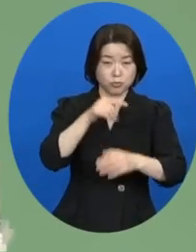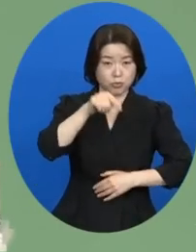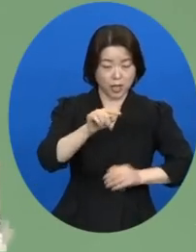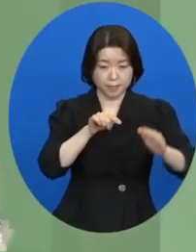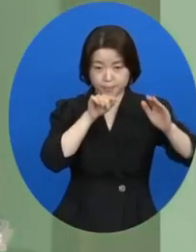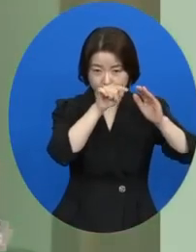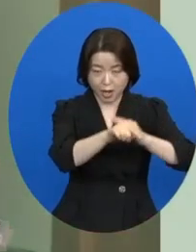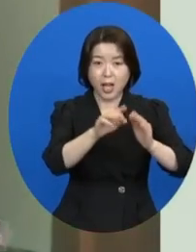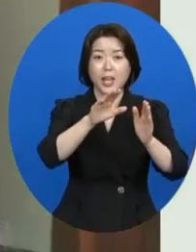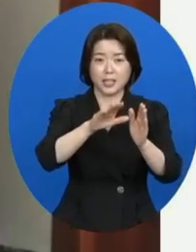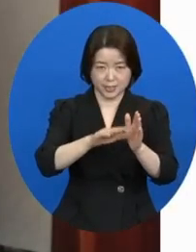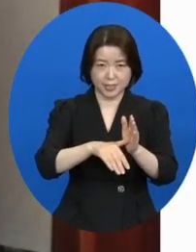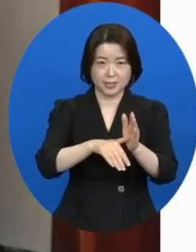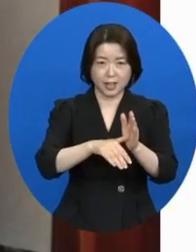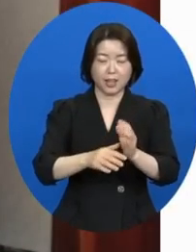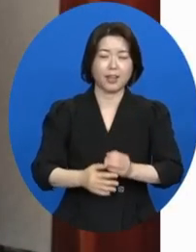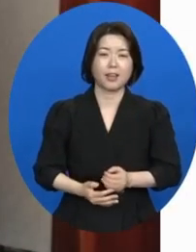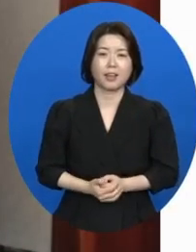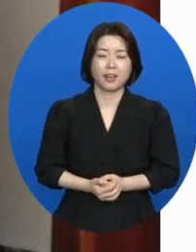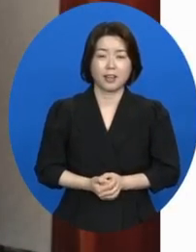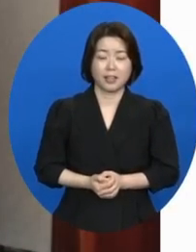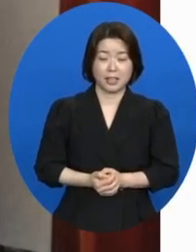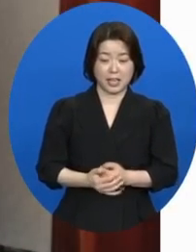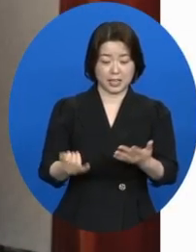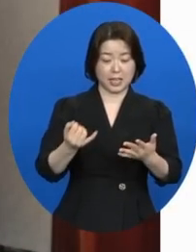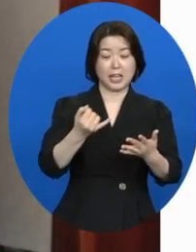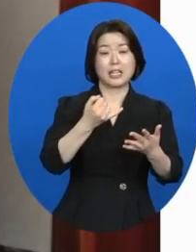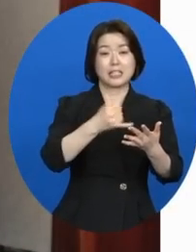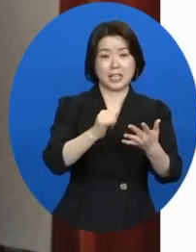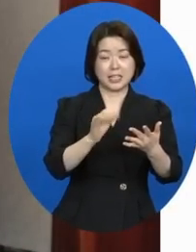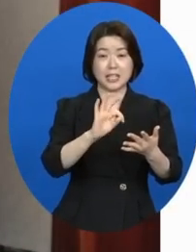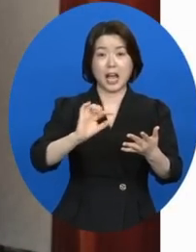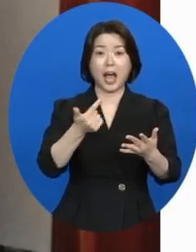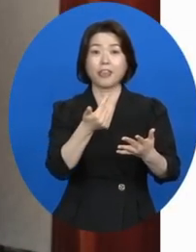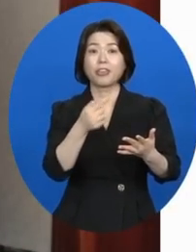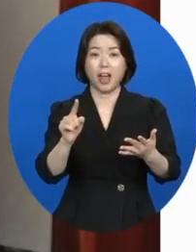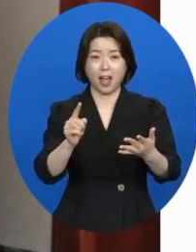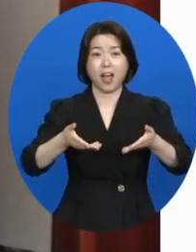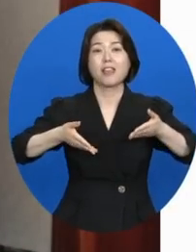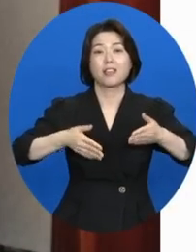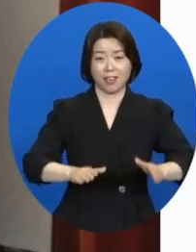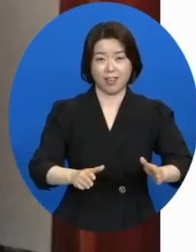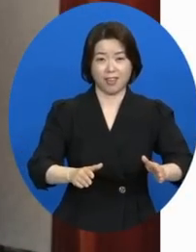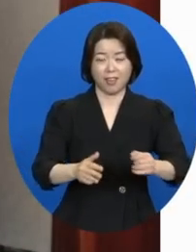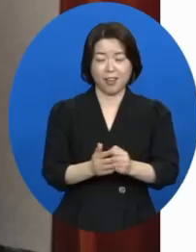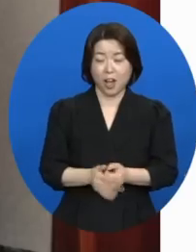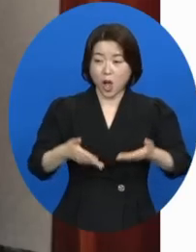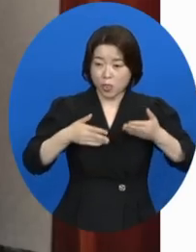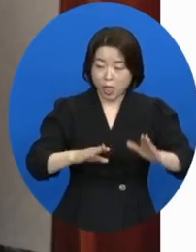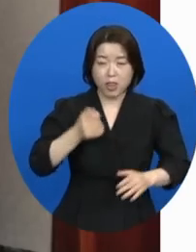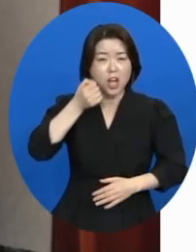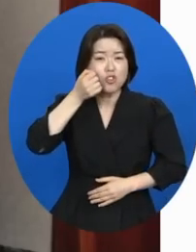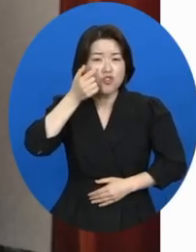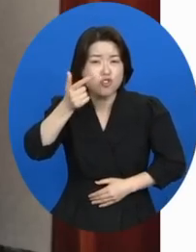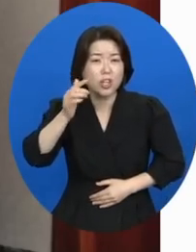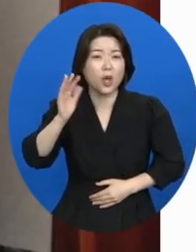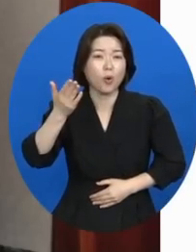들어가기 시작했을 때 셋째 아나까지 태어나 생후 6개월 된